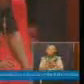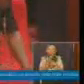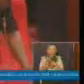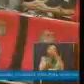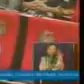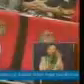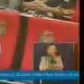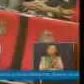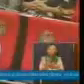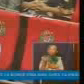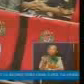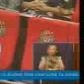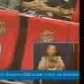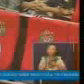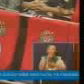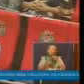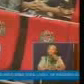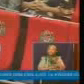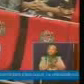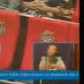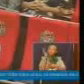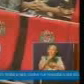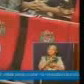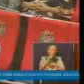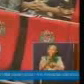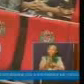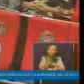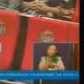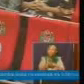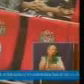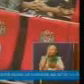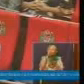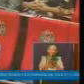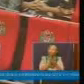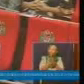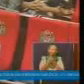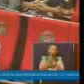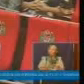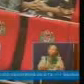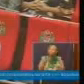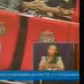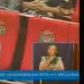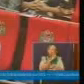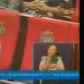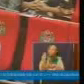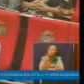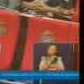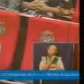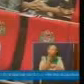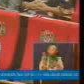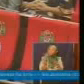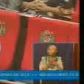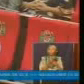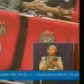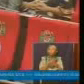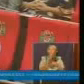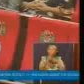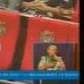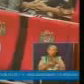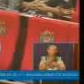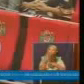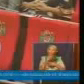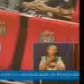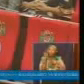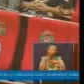utaishia hapo. Maskini mwenyekiti akawafuta, akaondoa uamuzi wake ili zoezi liendelee. Tumeenda kwenye hati ya